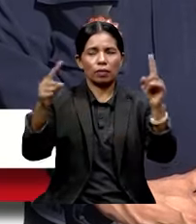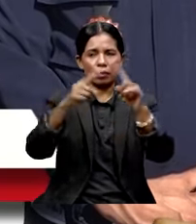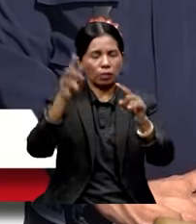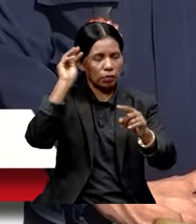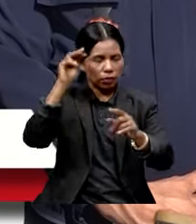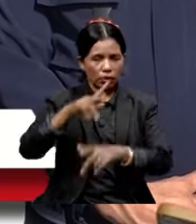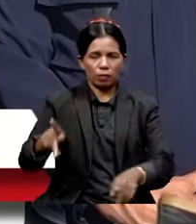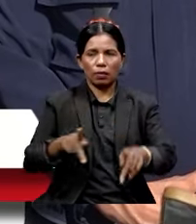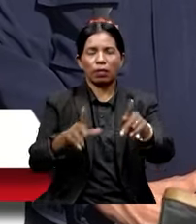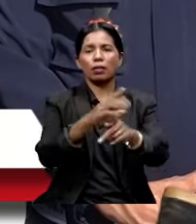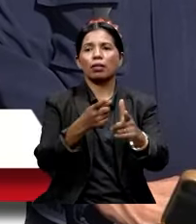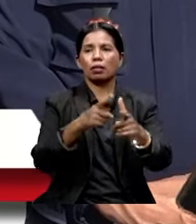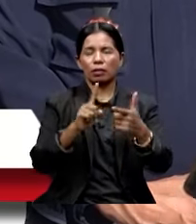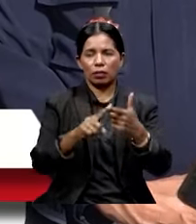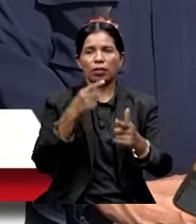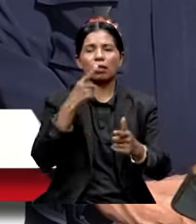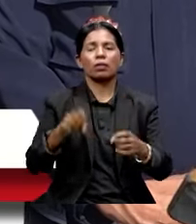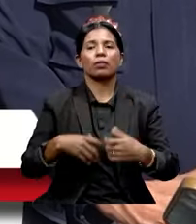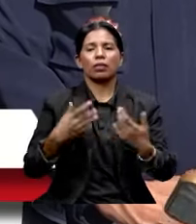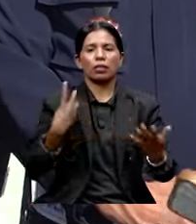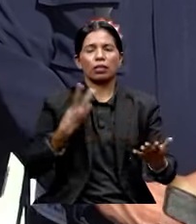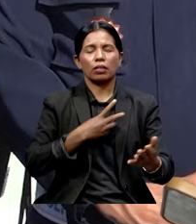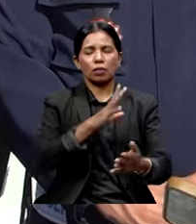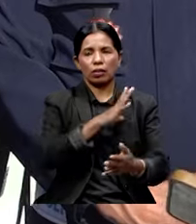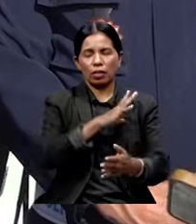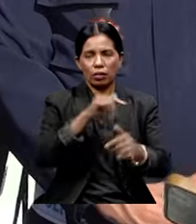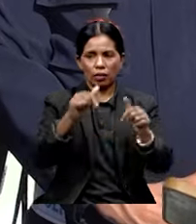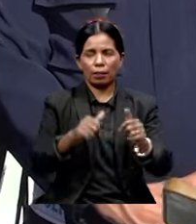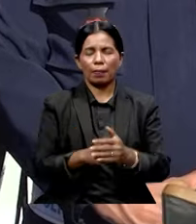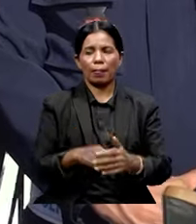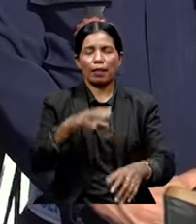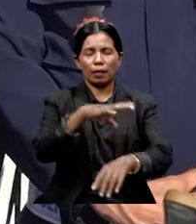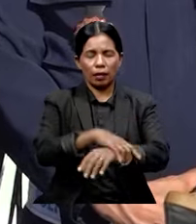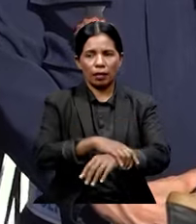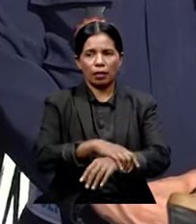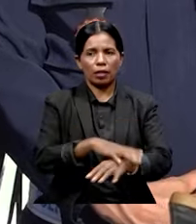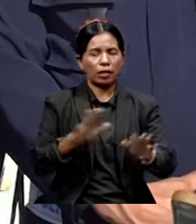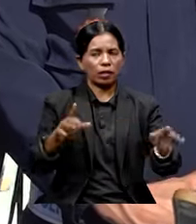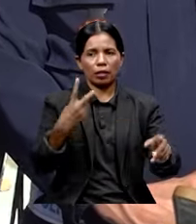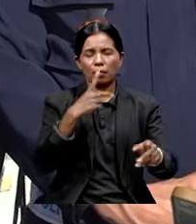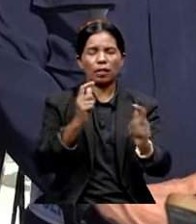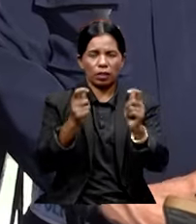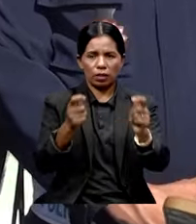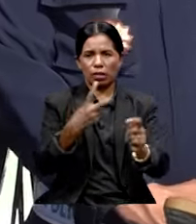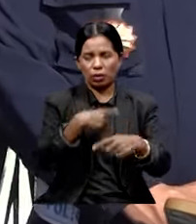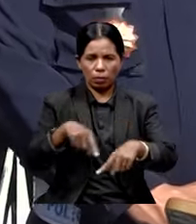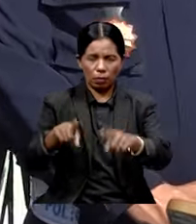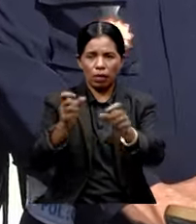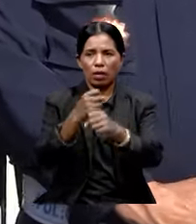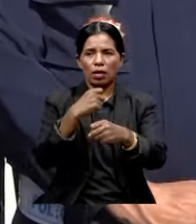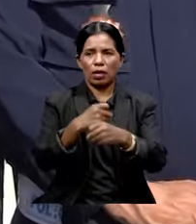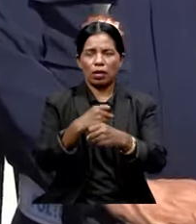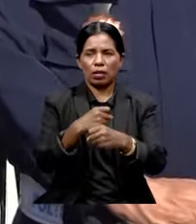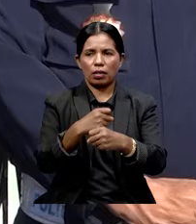publik depois maka orang sama orang sa ita hut hein indane mas karne kartian ne be lalika mai koko koko paratu ba halo be halo